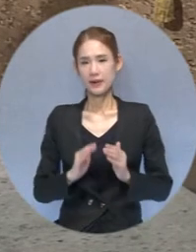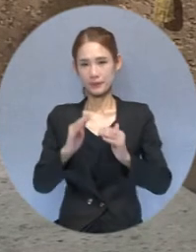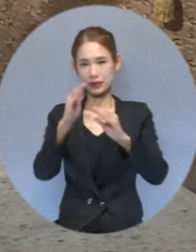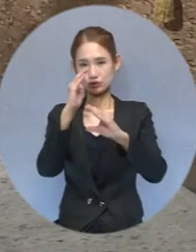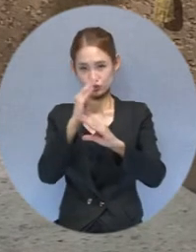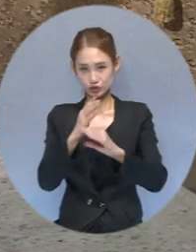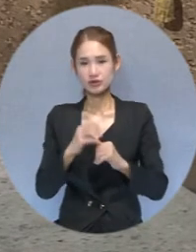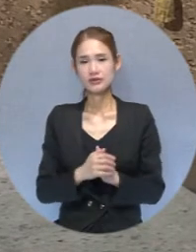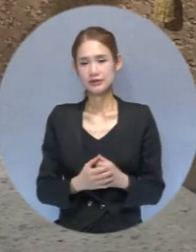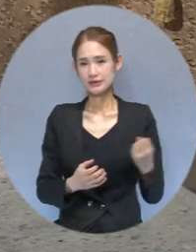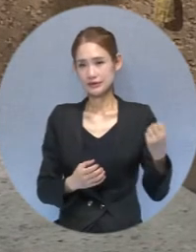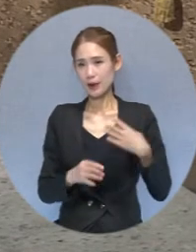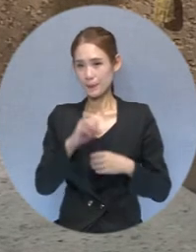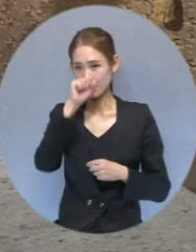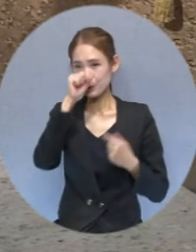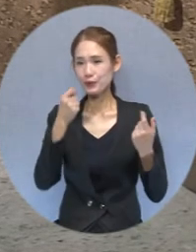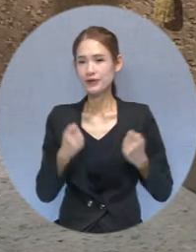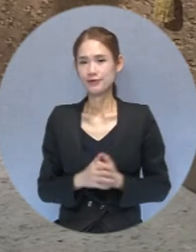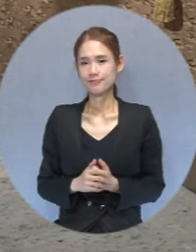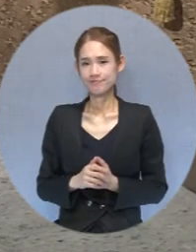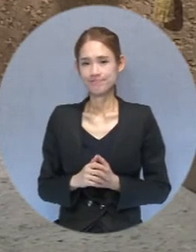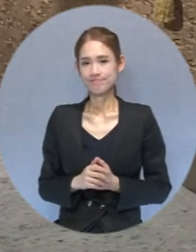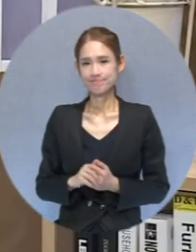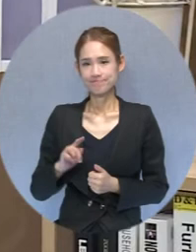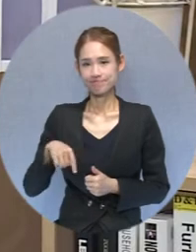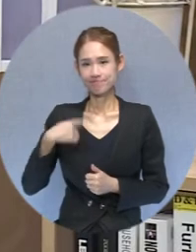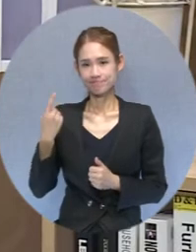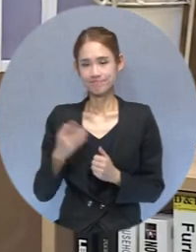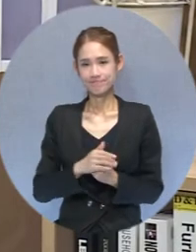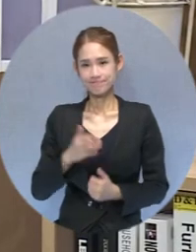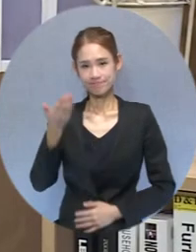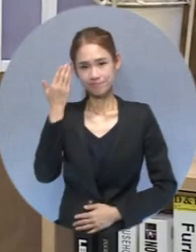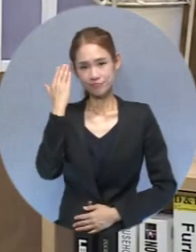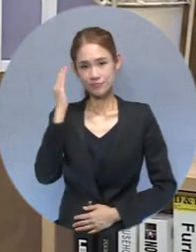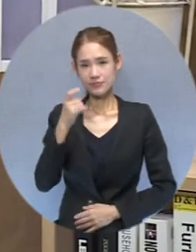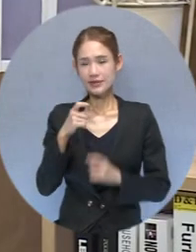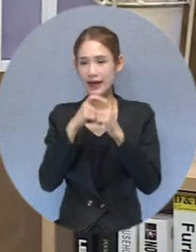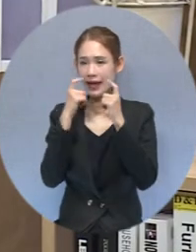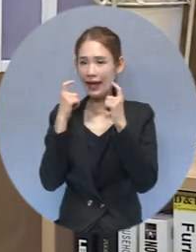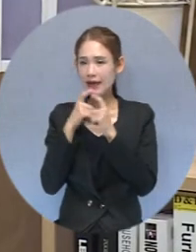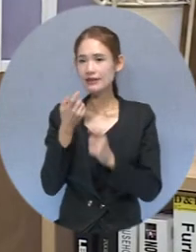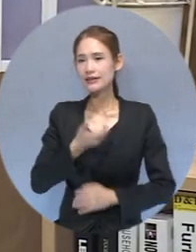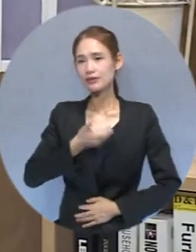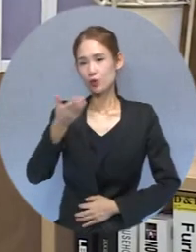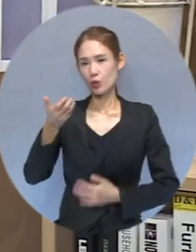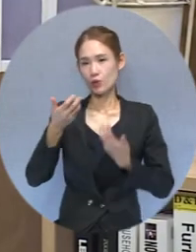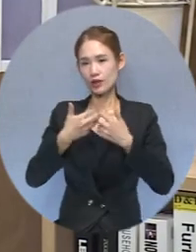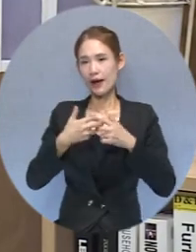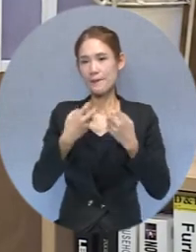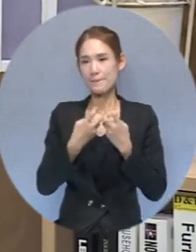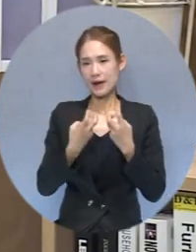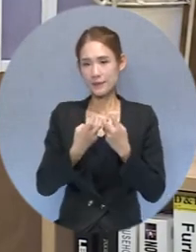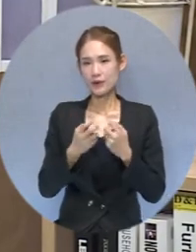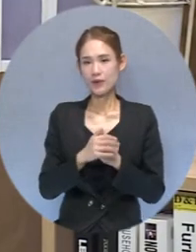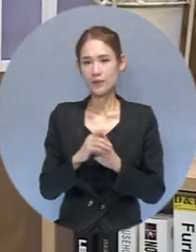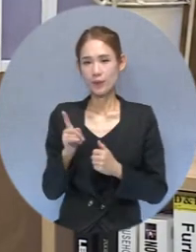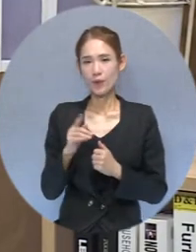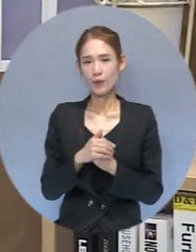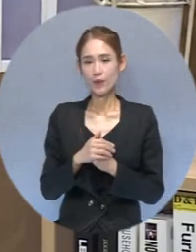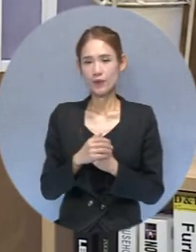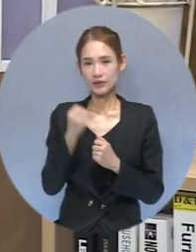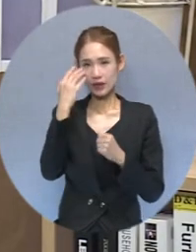중이다라고 네. 보면 좋을 것 같습니다. 네. 그리고 또 이제 최근 개인이동수단으로 새롭게 등장한 것이 있잖아요.